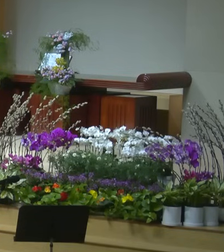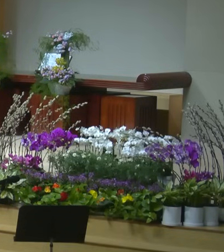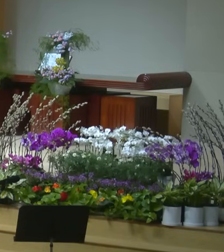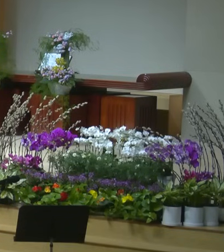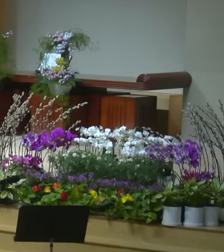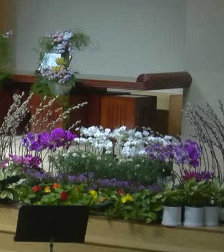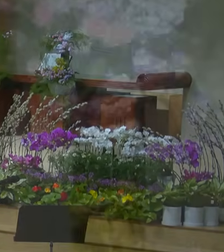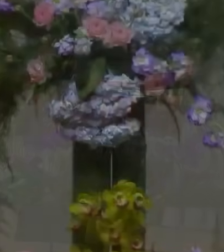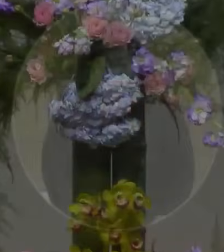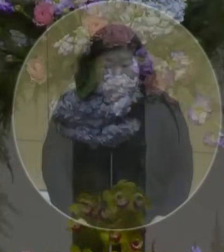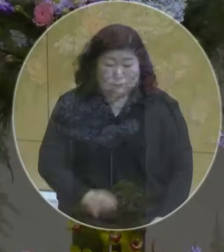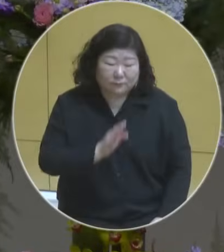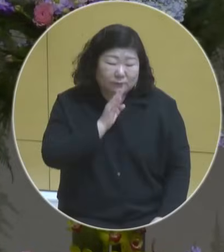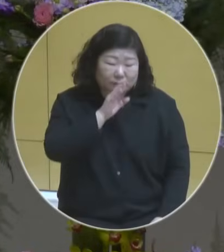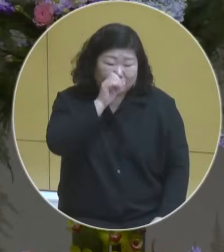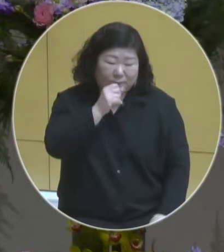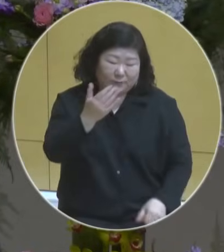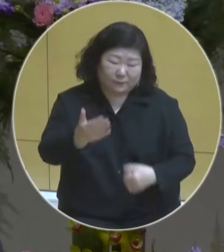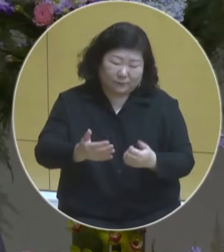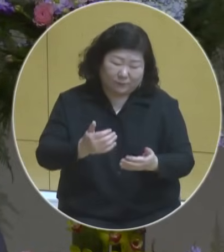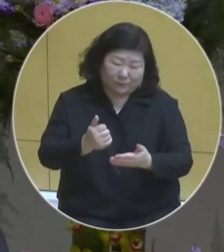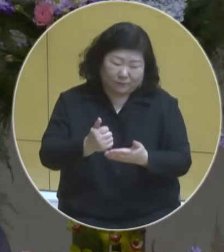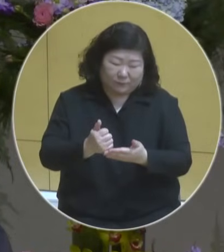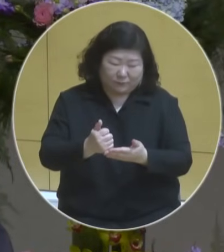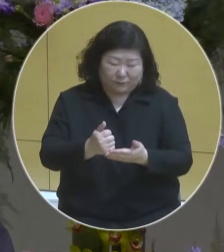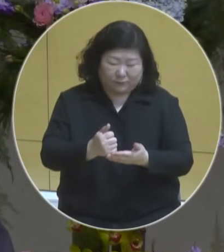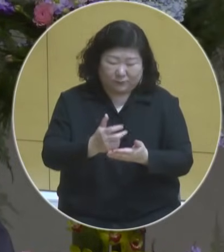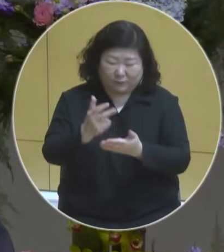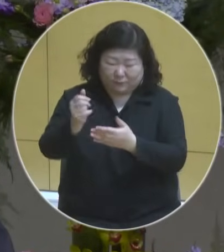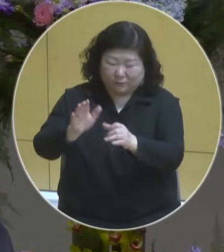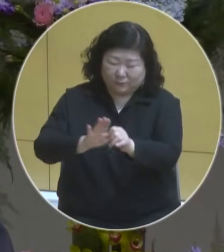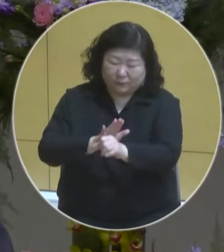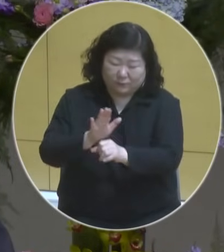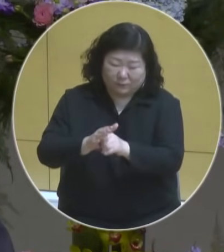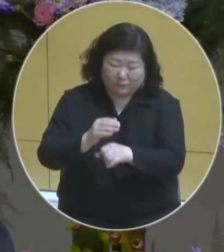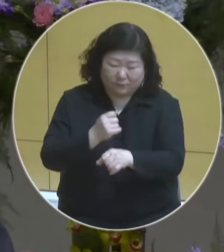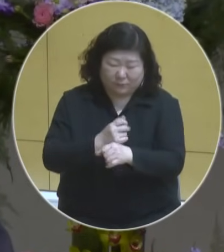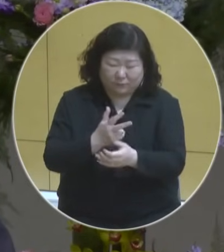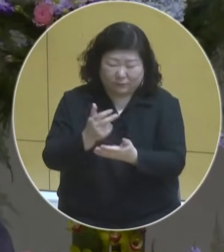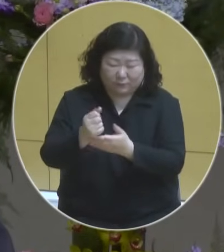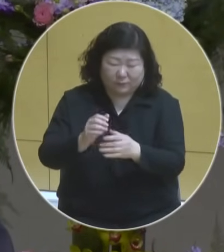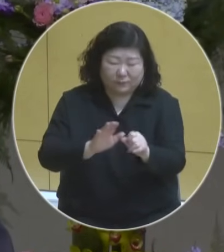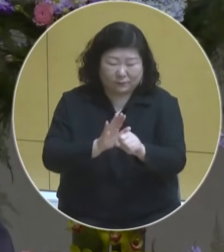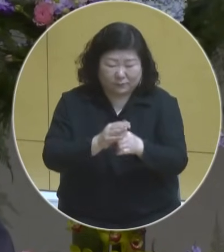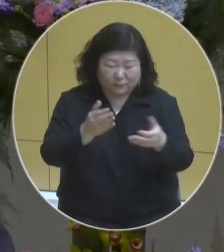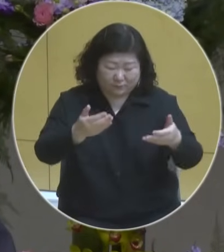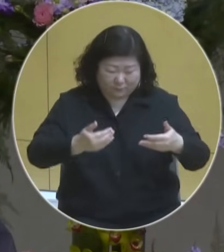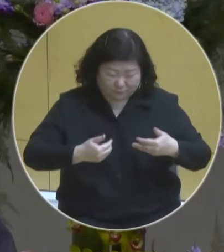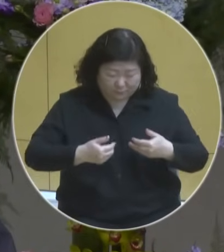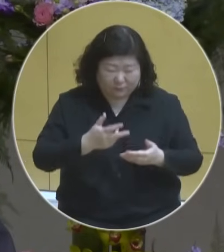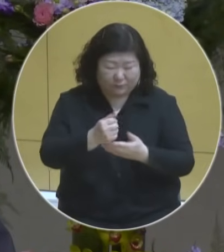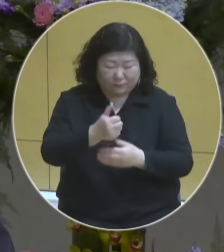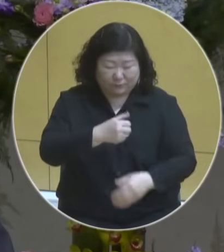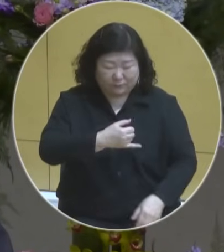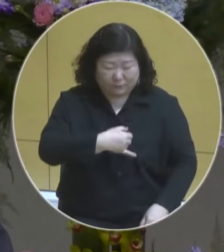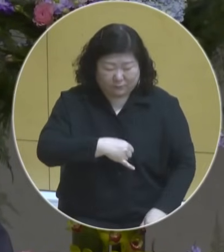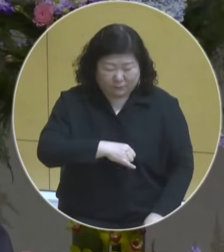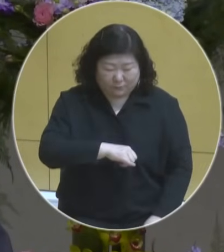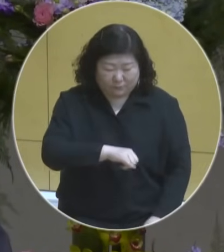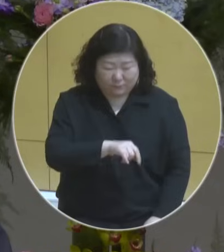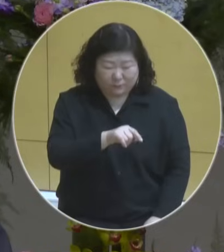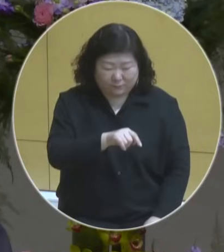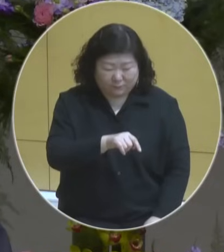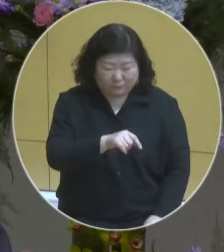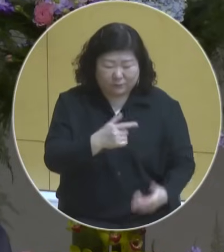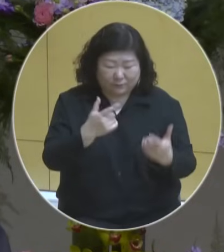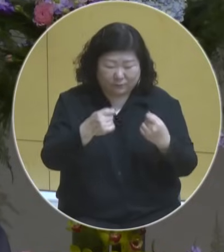아멘 참좋으신 하나님 주님을 사랑하고 주님께서 사랑하시는 주의 자녀들이